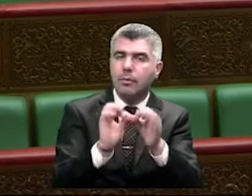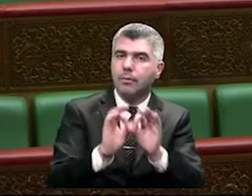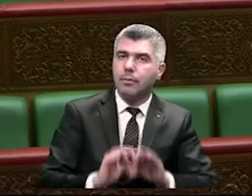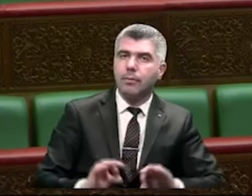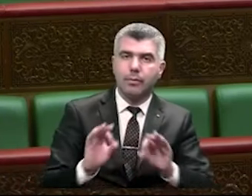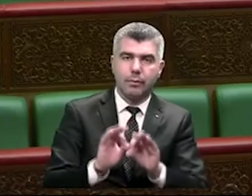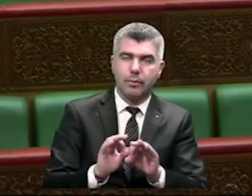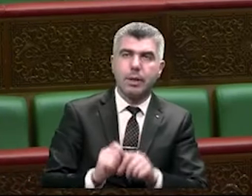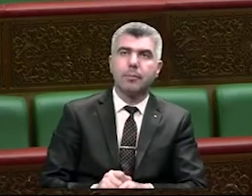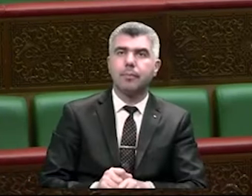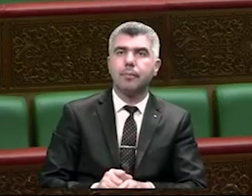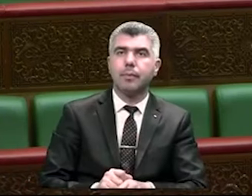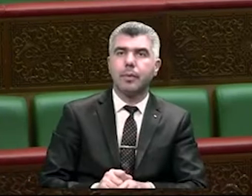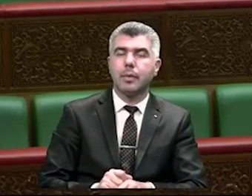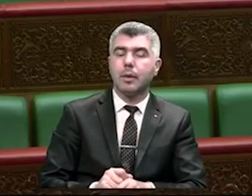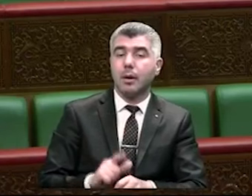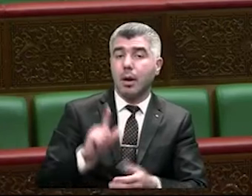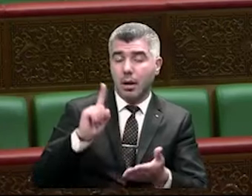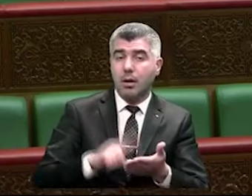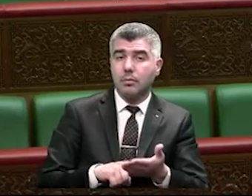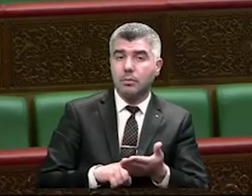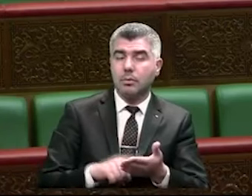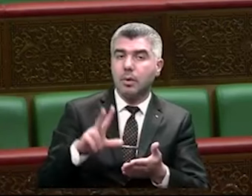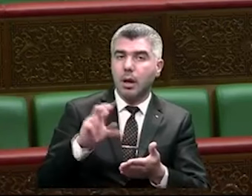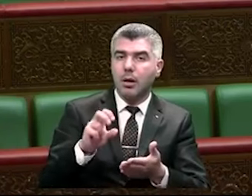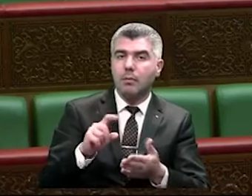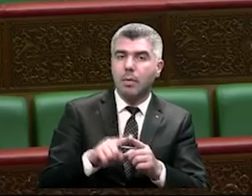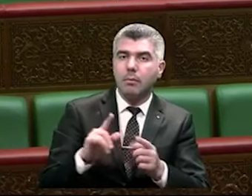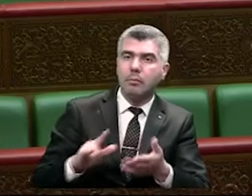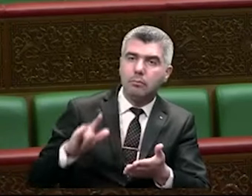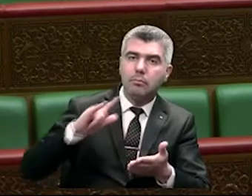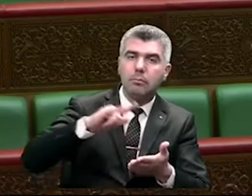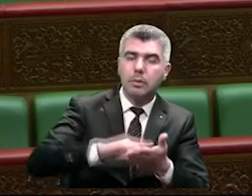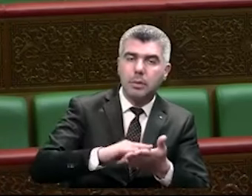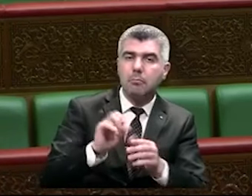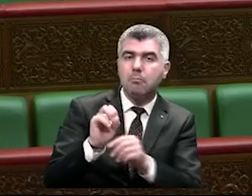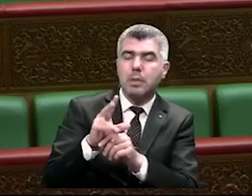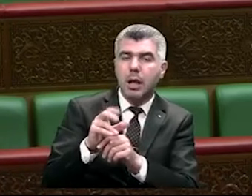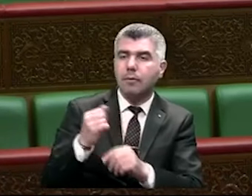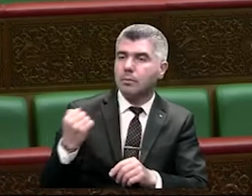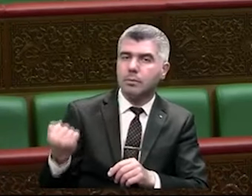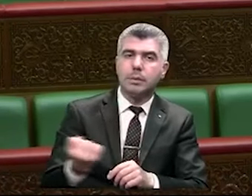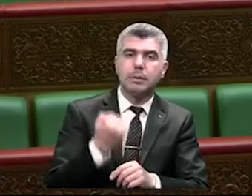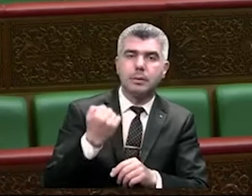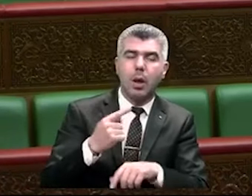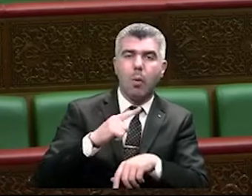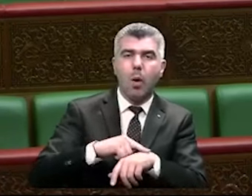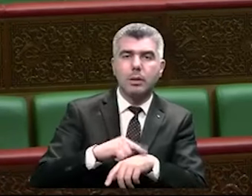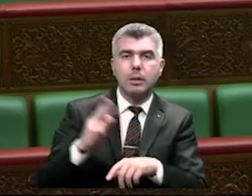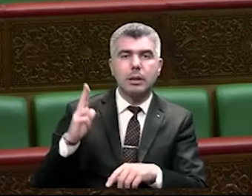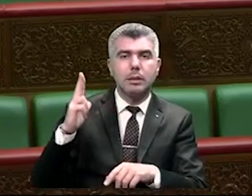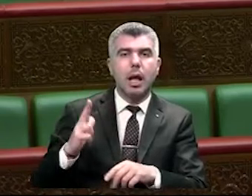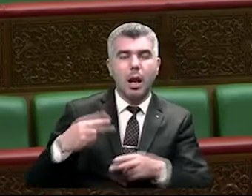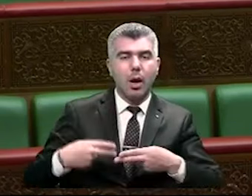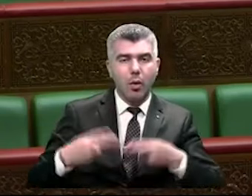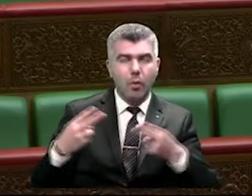وذلك بفضل بفعل ما اصبحت تعريفه بعض الرحلات الجويه من تاخير المتكرر لانطلاقها خاصه